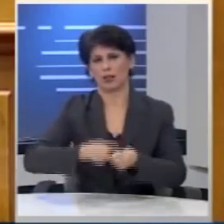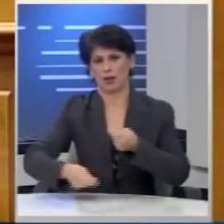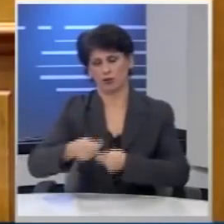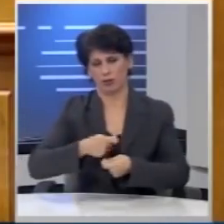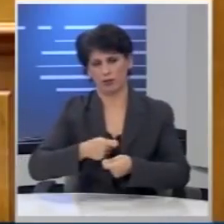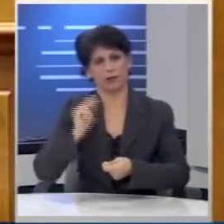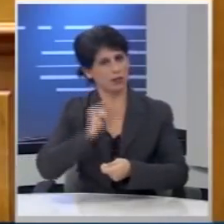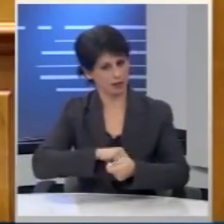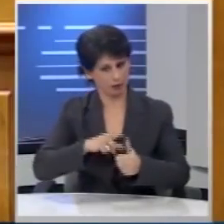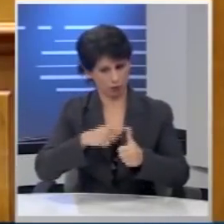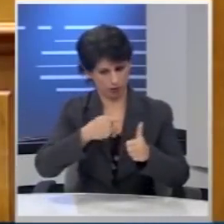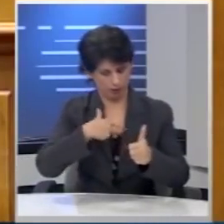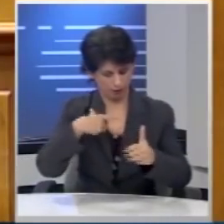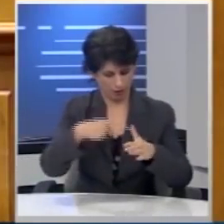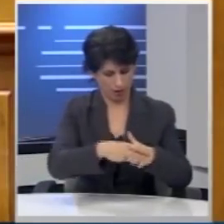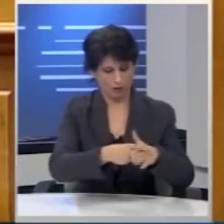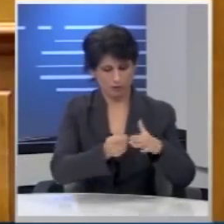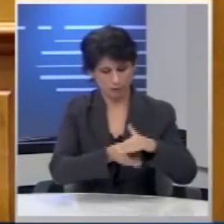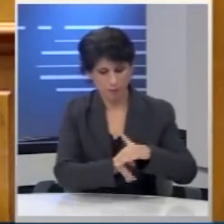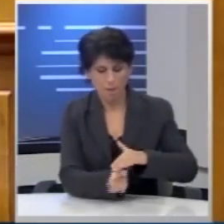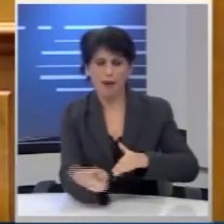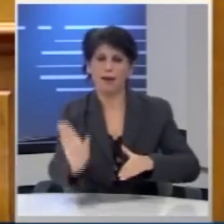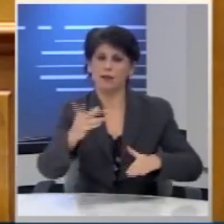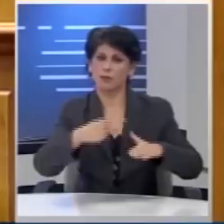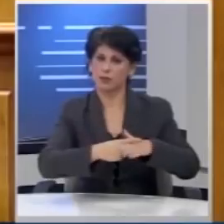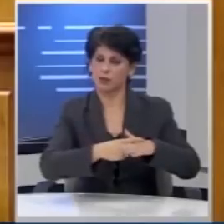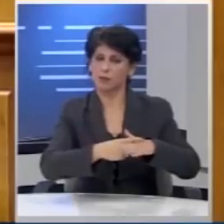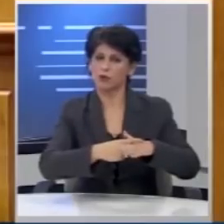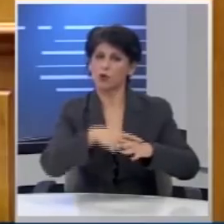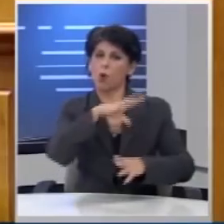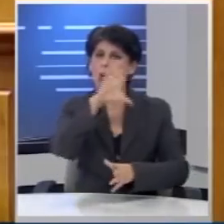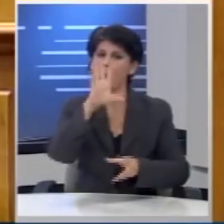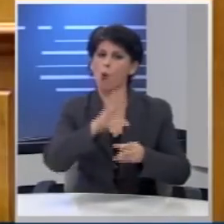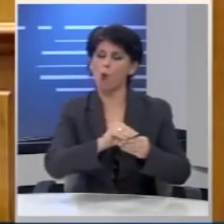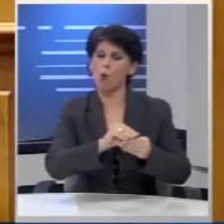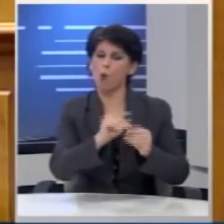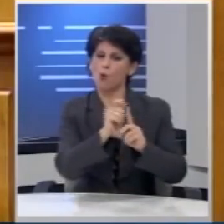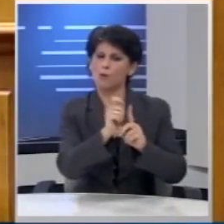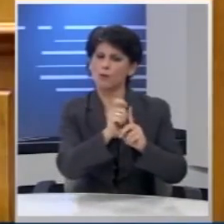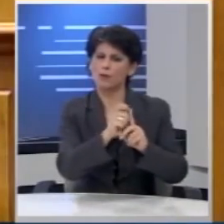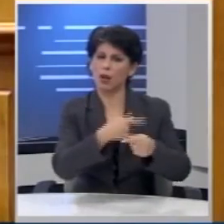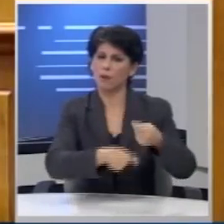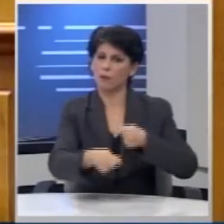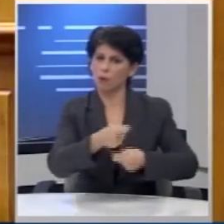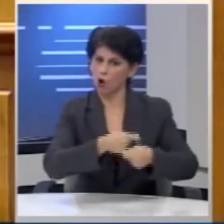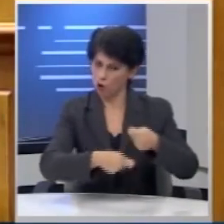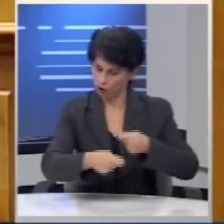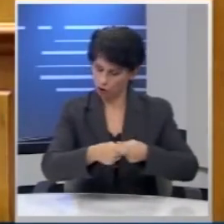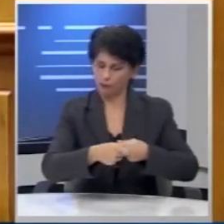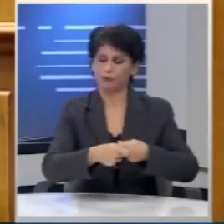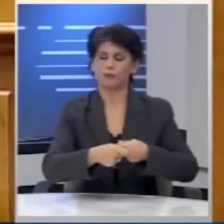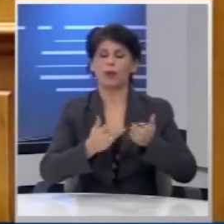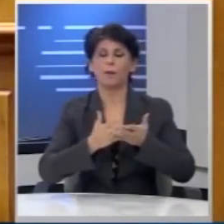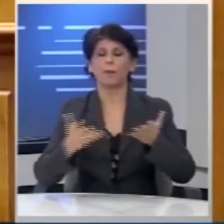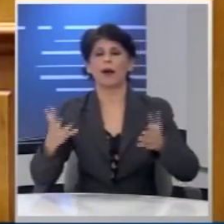αγορές. Ωφελούνται οι τράπεζες, μέσα από τις οποίες περνάει όλο το ηλεκτρονικό εμπόριο. Ωφελούνται